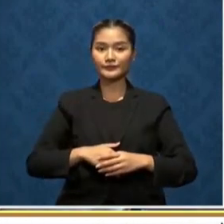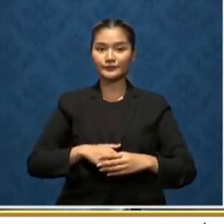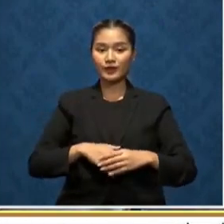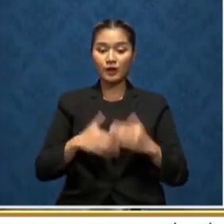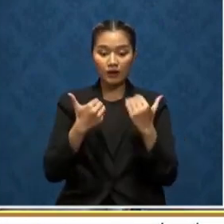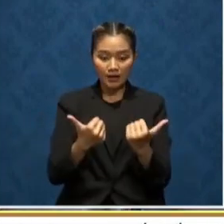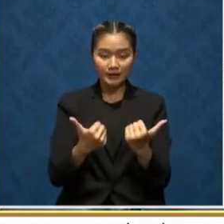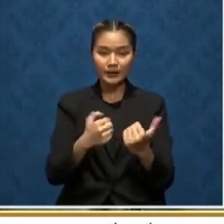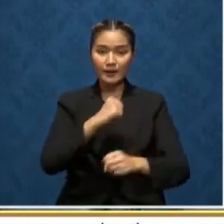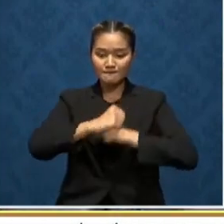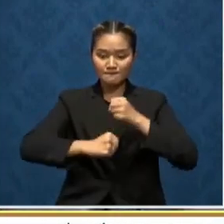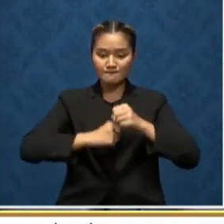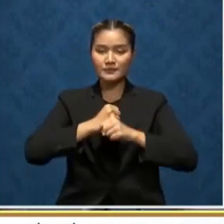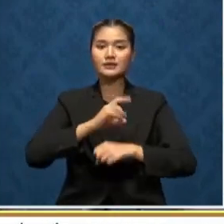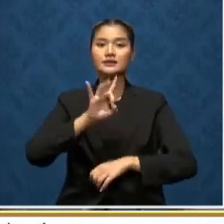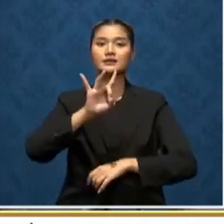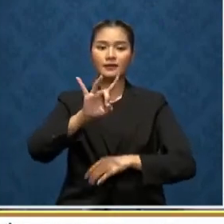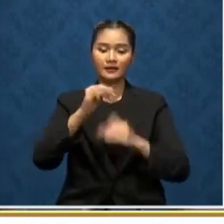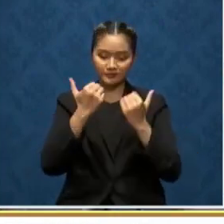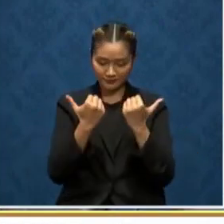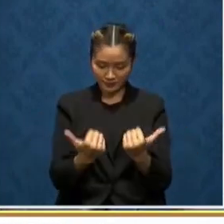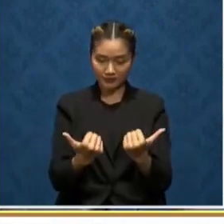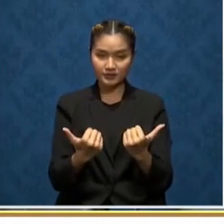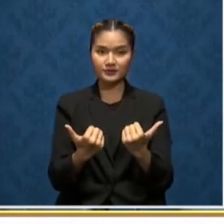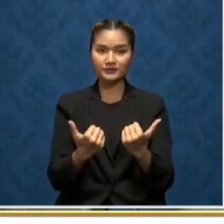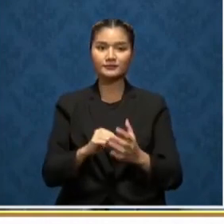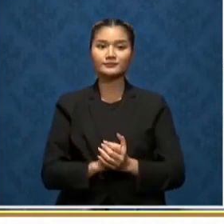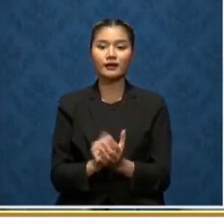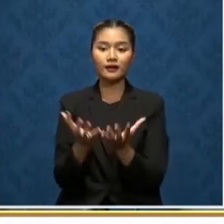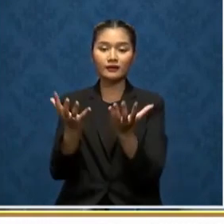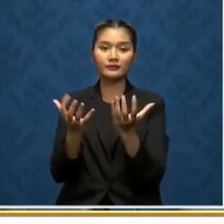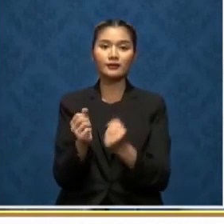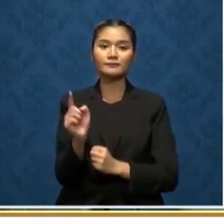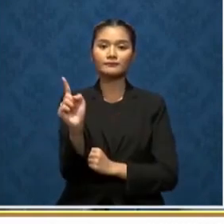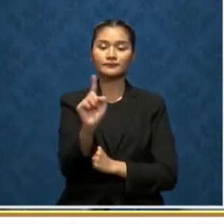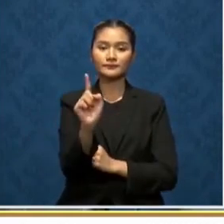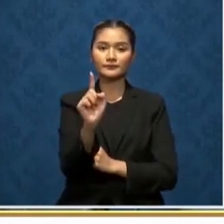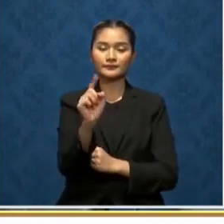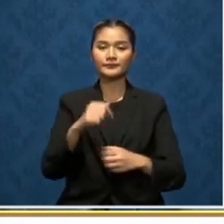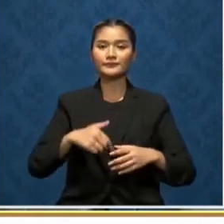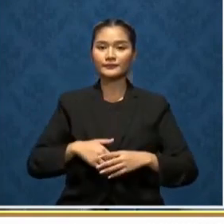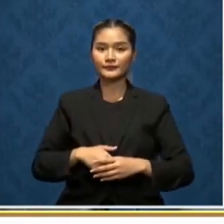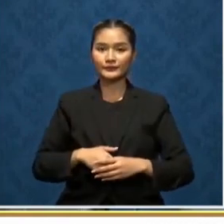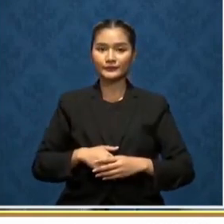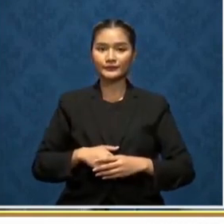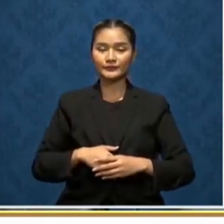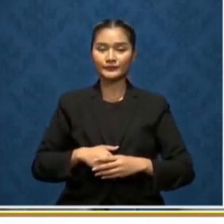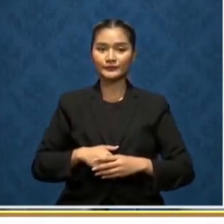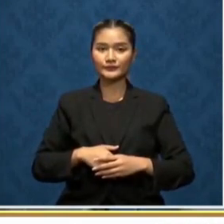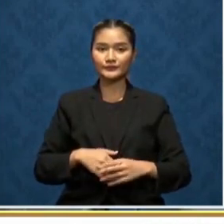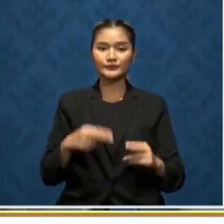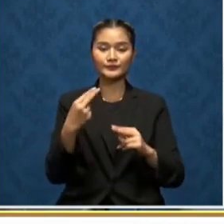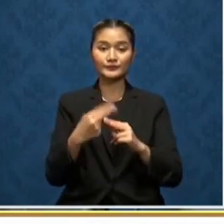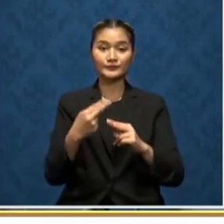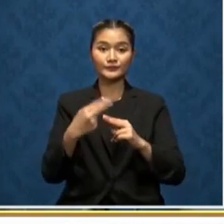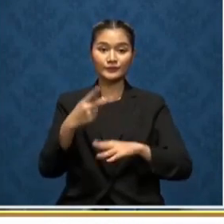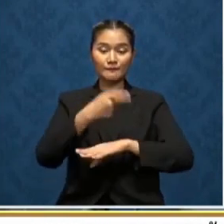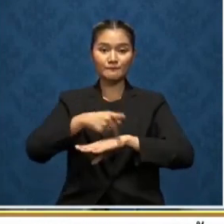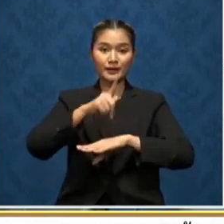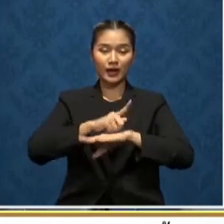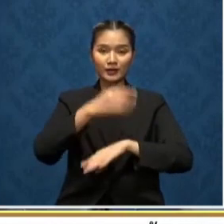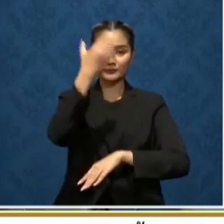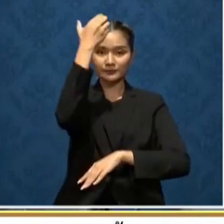8ในรัชกาลปัจจุบันผู้รับสนองพระบรมราชโองการวันมูฮัมหมัดนอมะทา